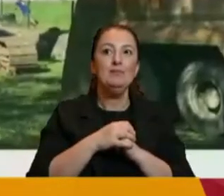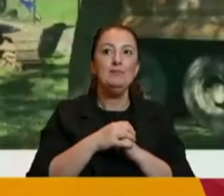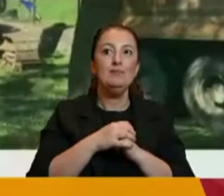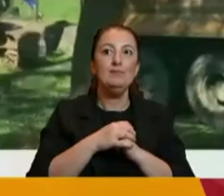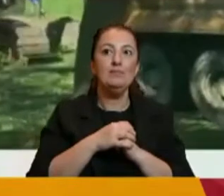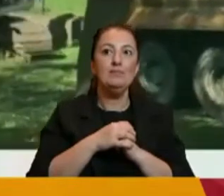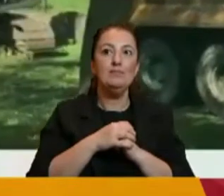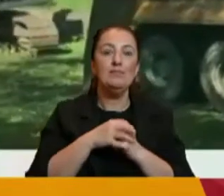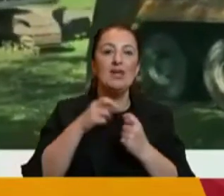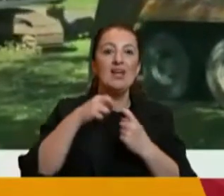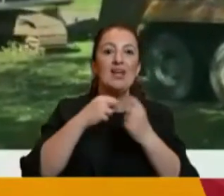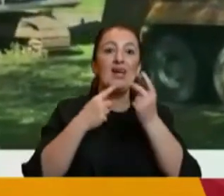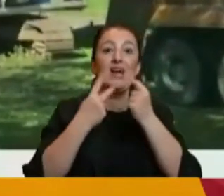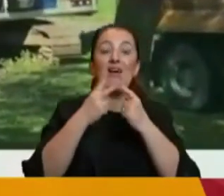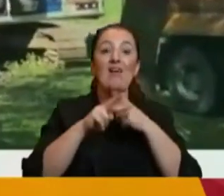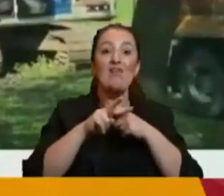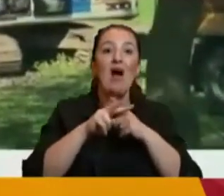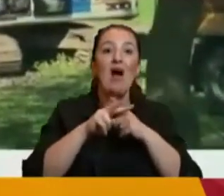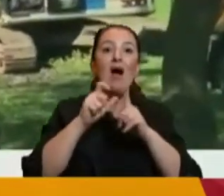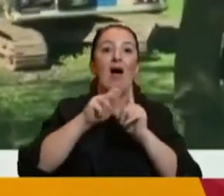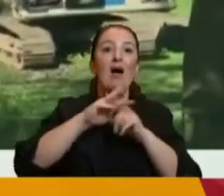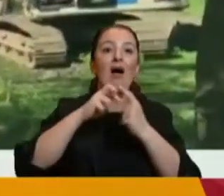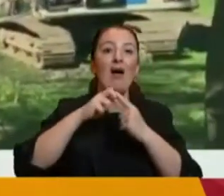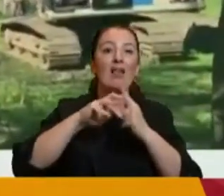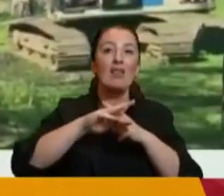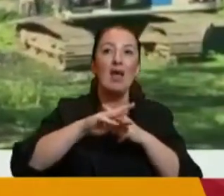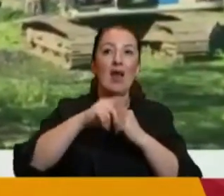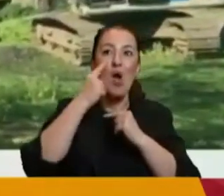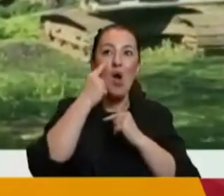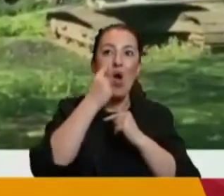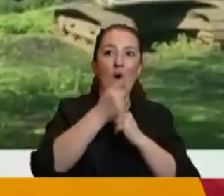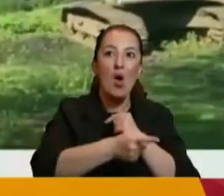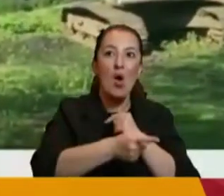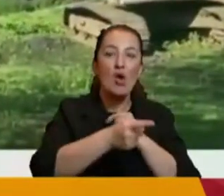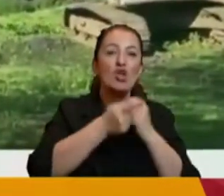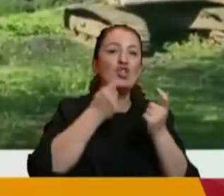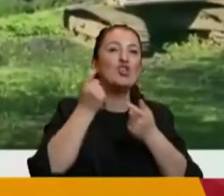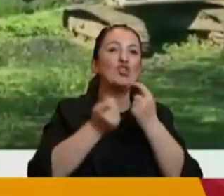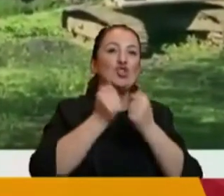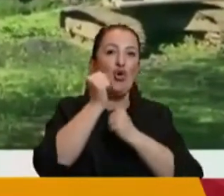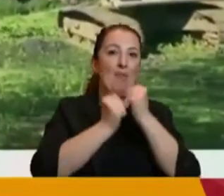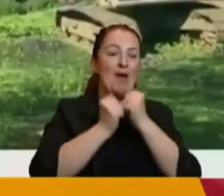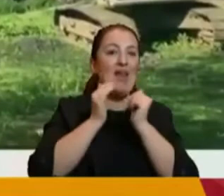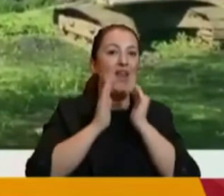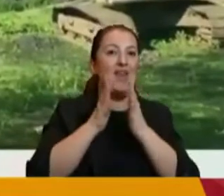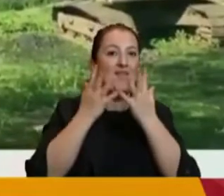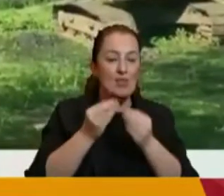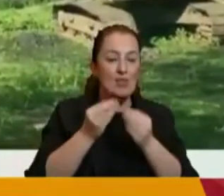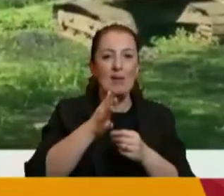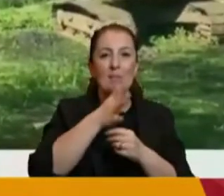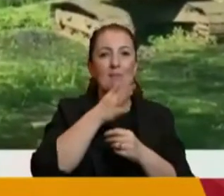o Riva Deresi bozhane Köyü nde iş makinalarımız devam ediyor bildiğiniz bunu gibi